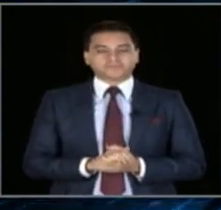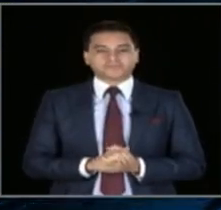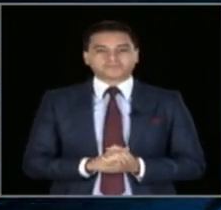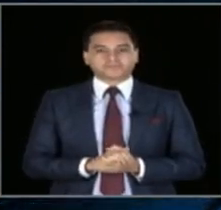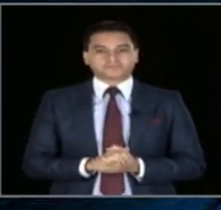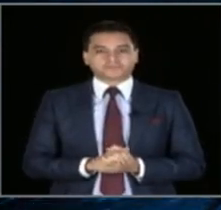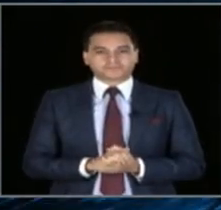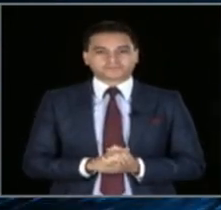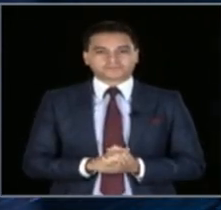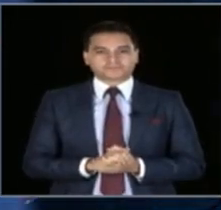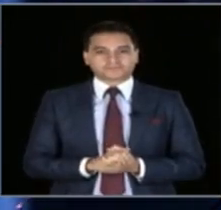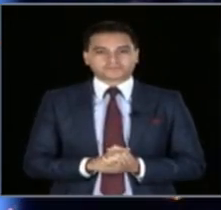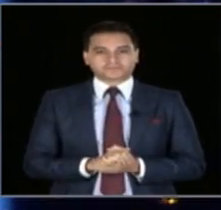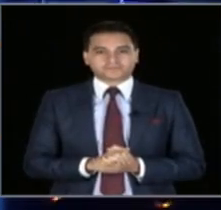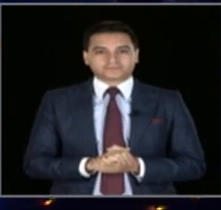الفنون،